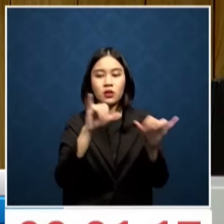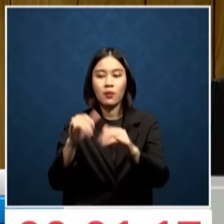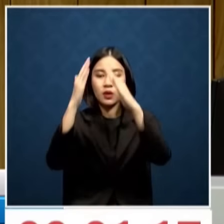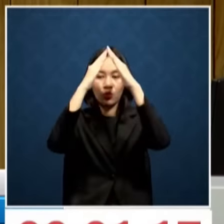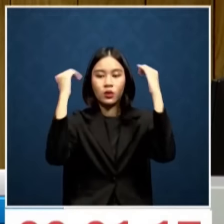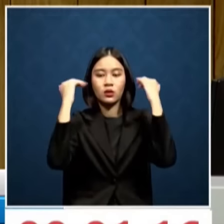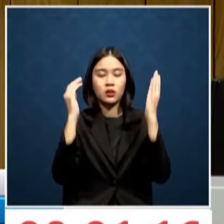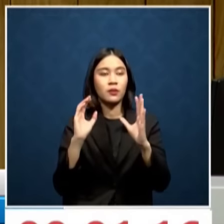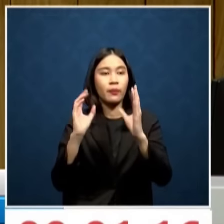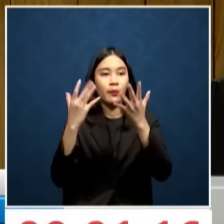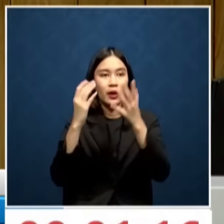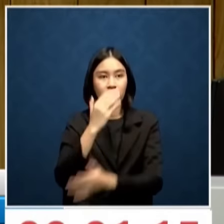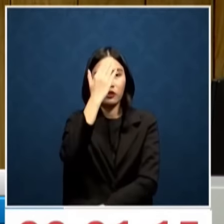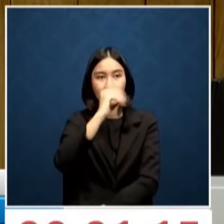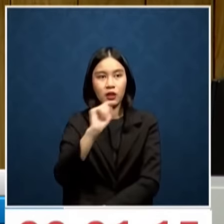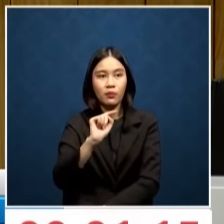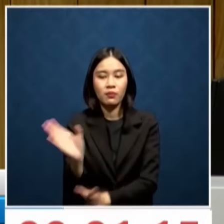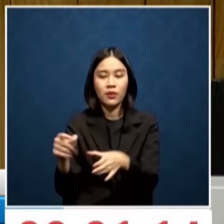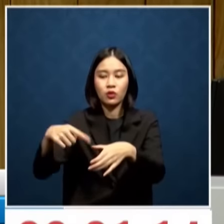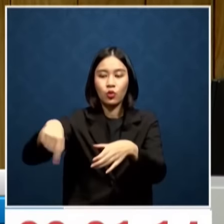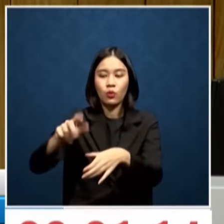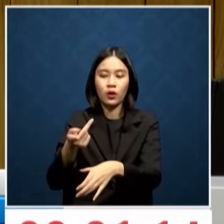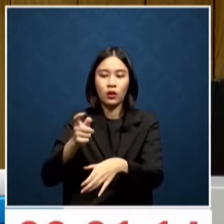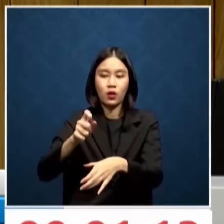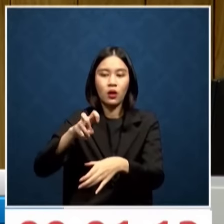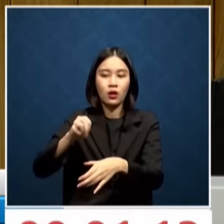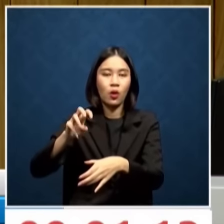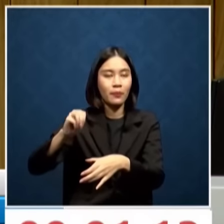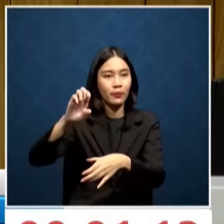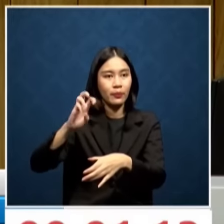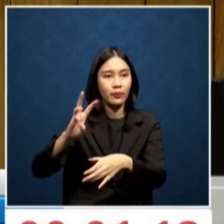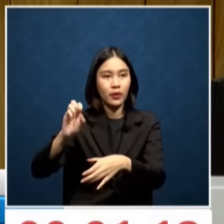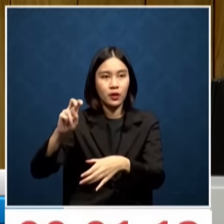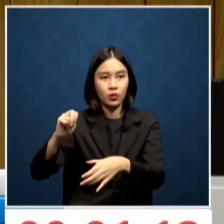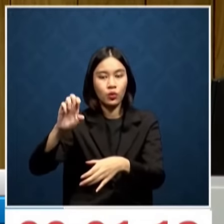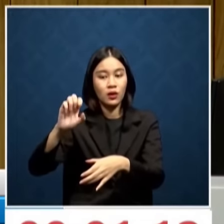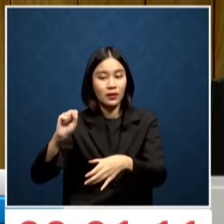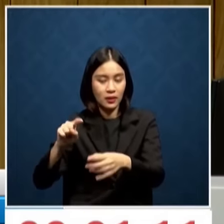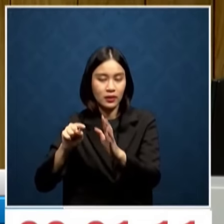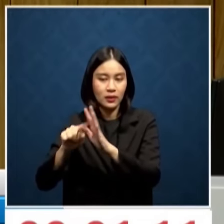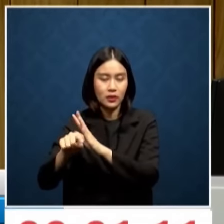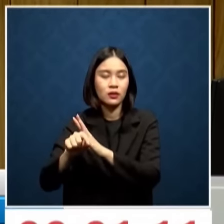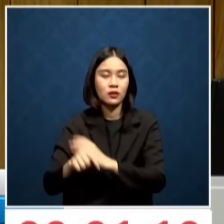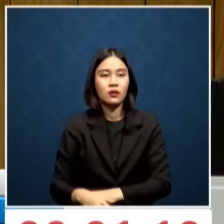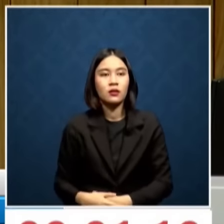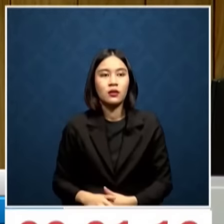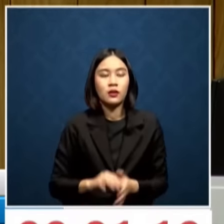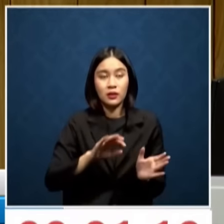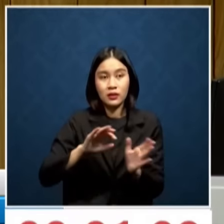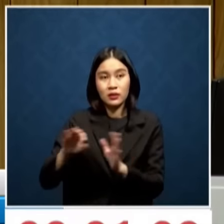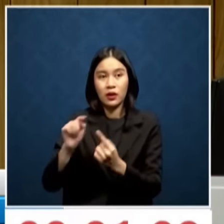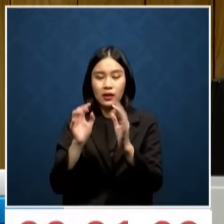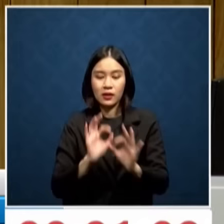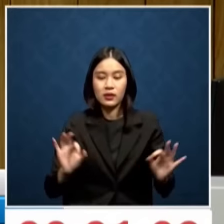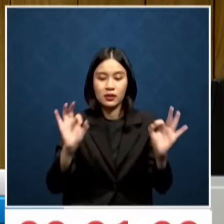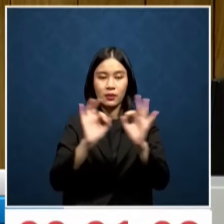ามเขาเพราะว่าเวียดนามยังเป็นคอมมิวนิสต์อยู่เขาไม่ย้ายยกย้ายความเสี่ยงของประเทศยังมีนะฮะอีกอันหนึ่งก็คือเรื่องส